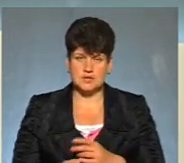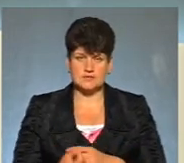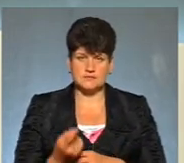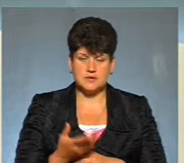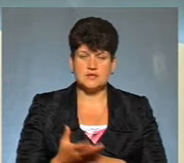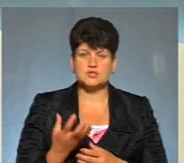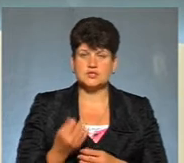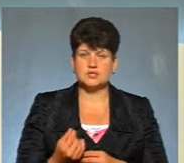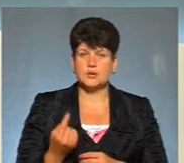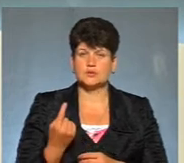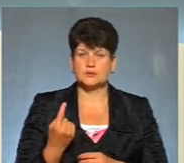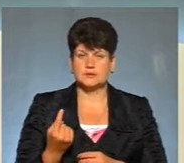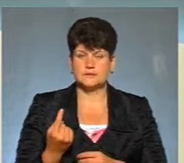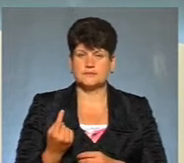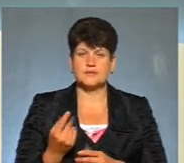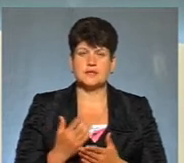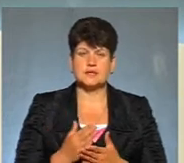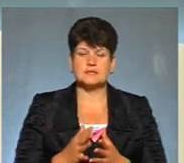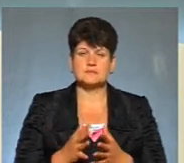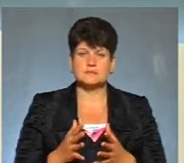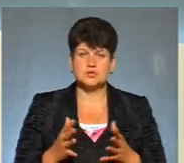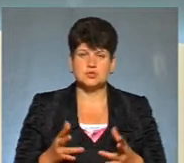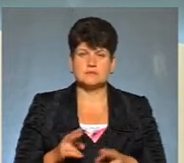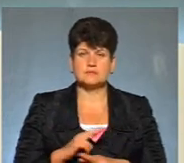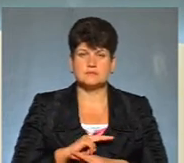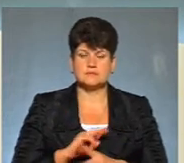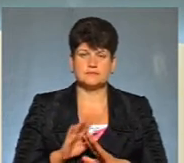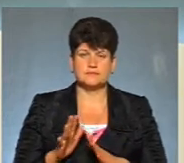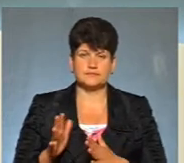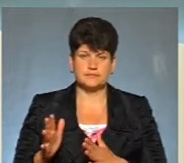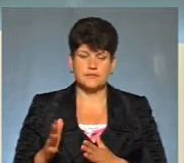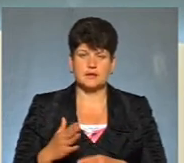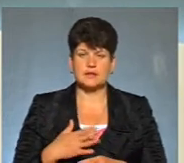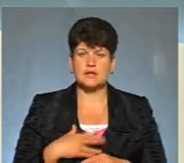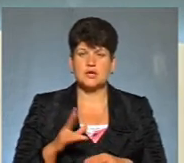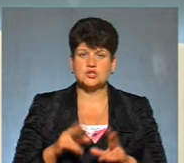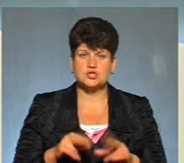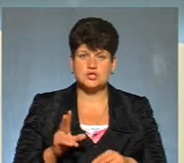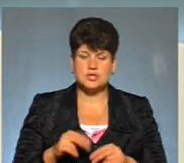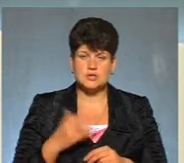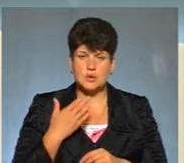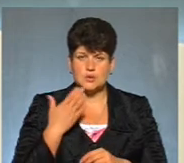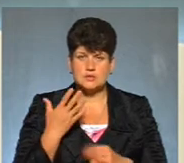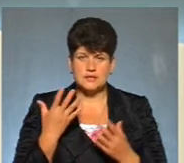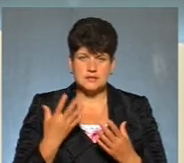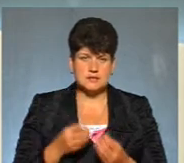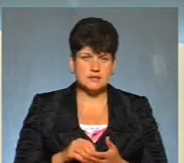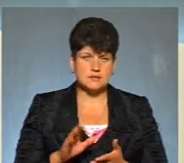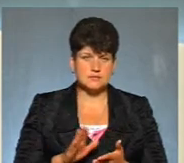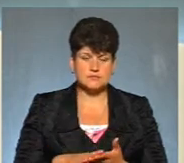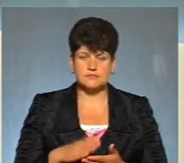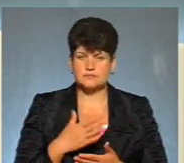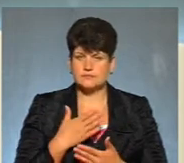критеріїв є збільшення числа летальних випадків. На щастя, в останні дні ми не реєструємо,